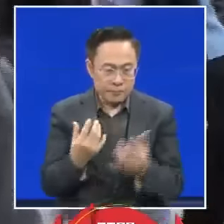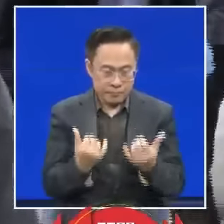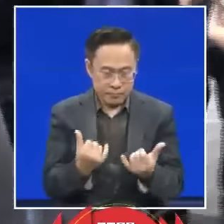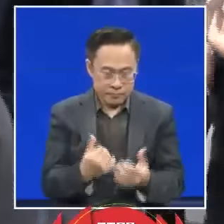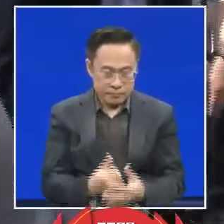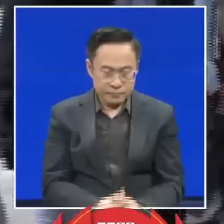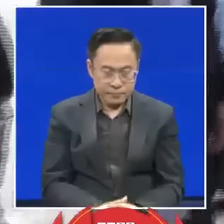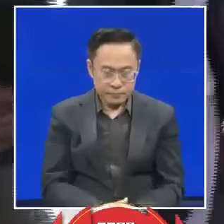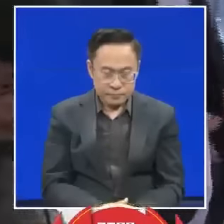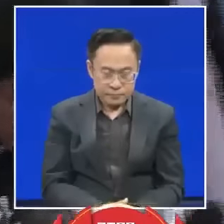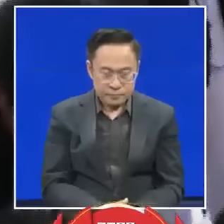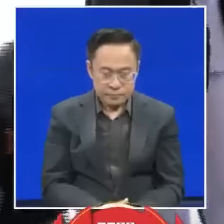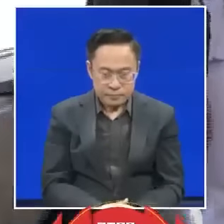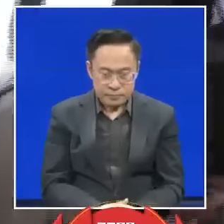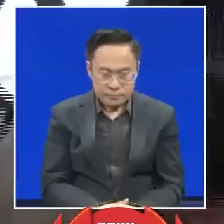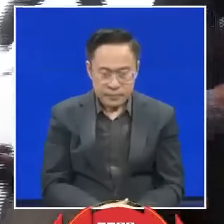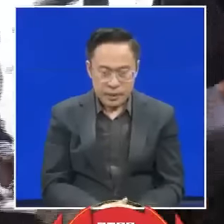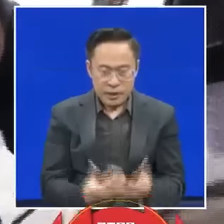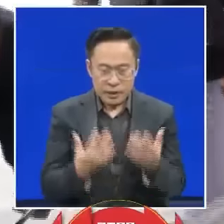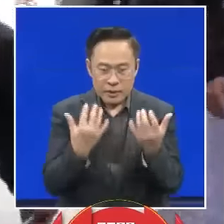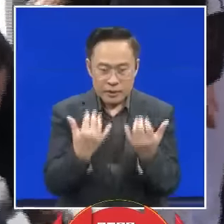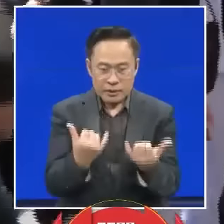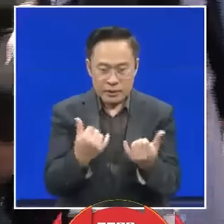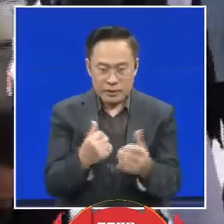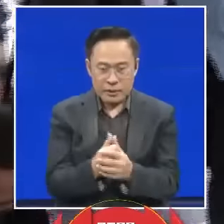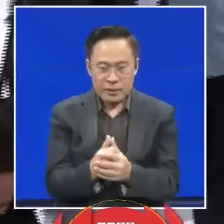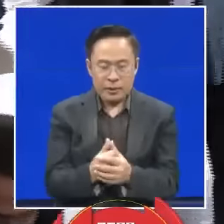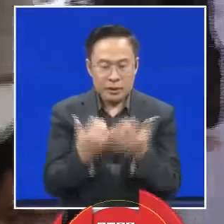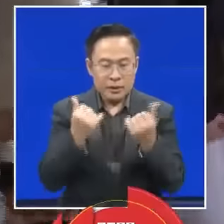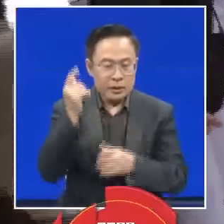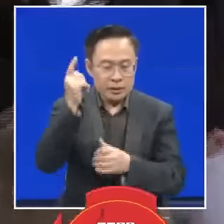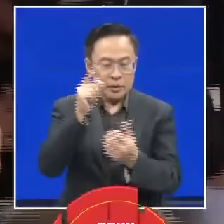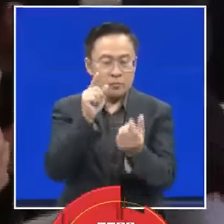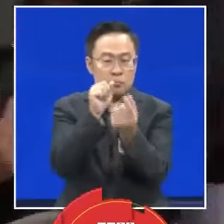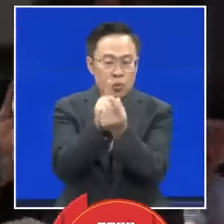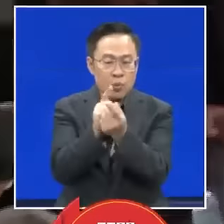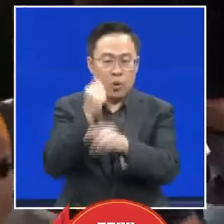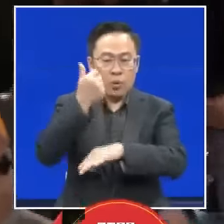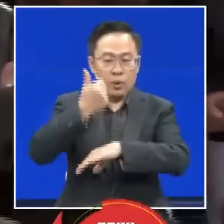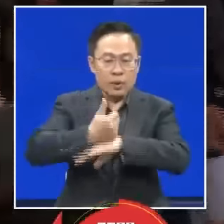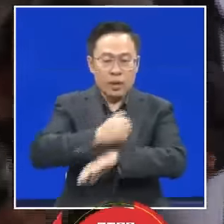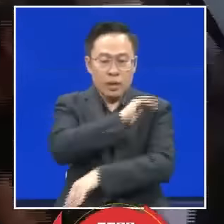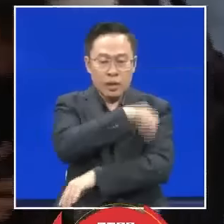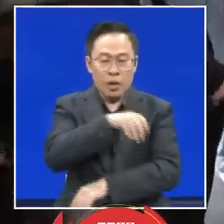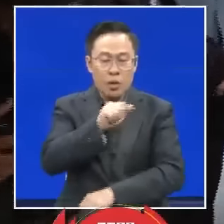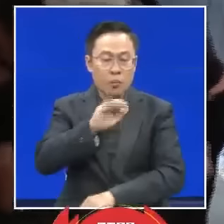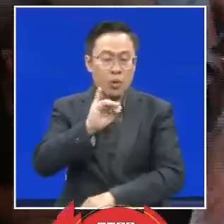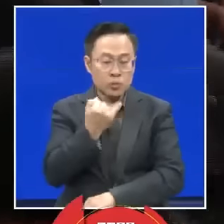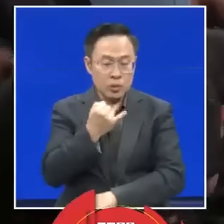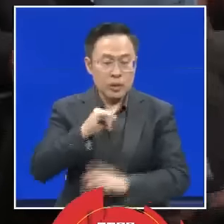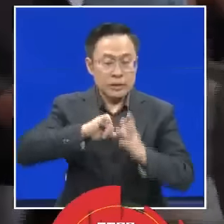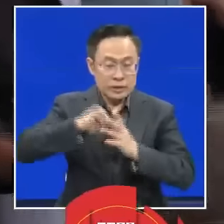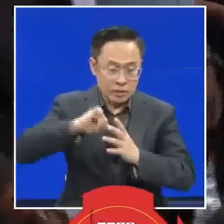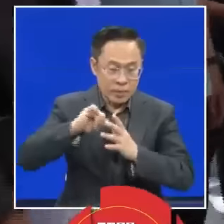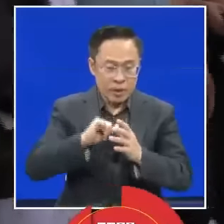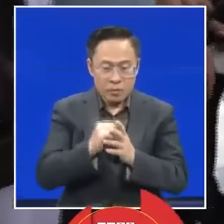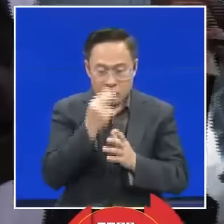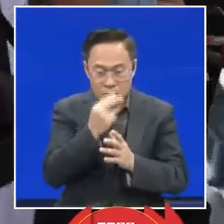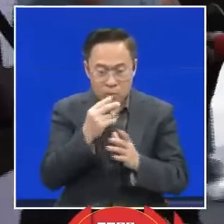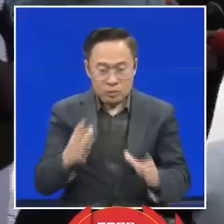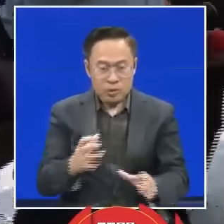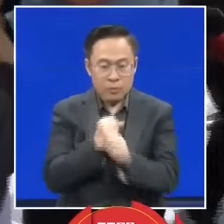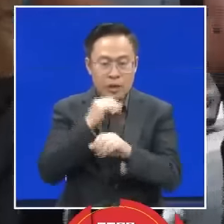ายทักษิณก็จะรับฟังการบรรยายสรุปจากองค์การบริหารส่วนจังหวัดเชียงใหม่หรืออบจ.เชียงใหม่นะครับถึงภาพรวมการ